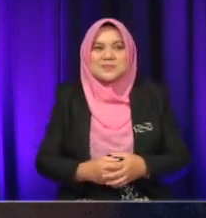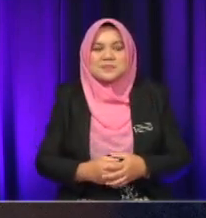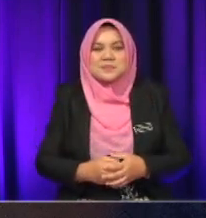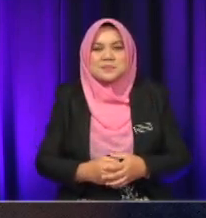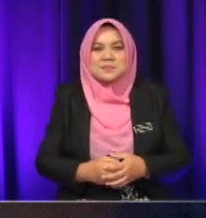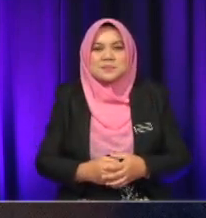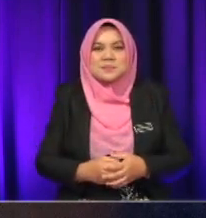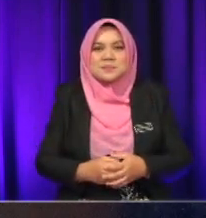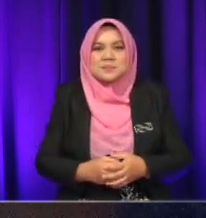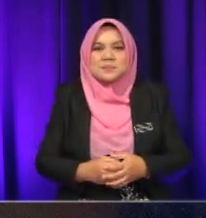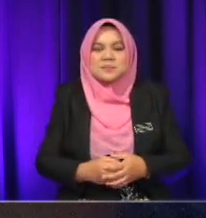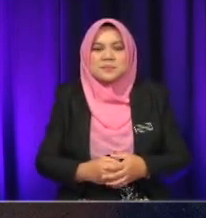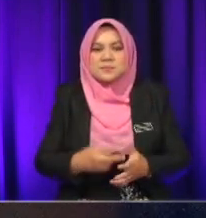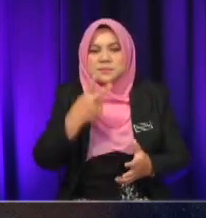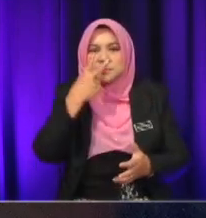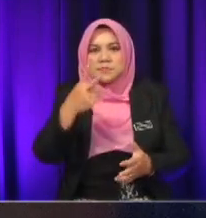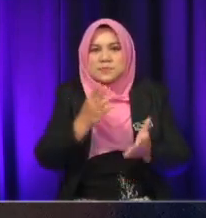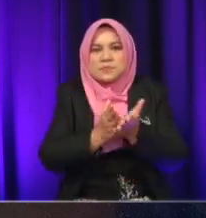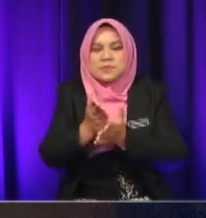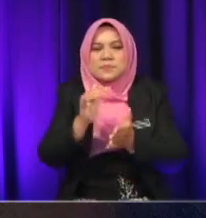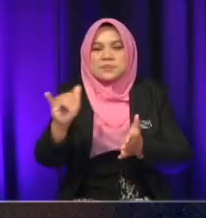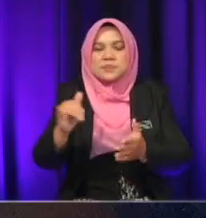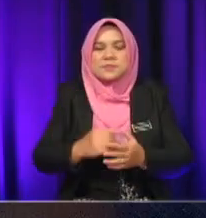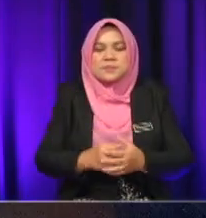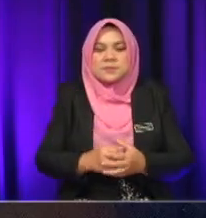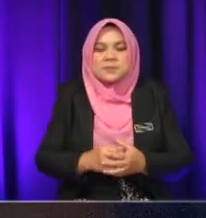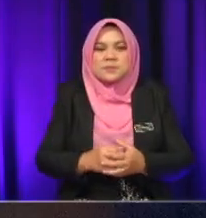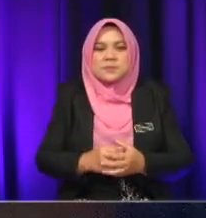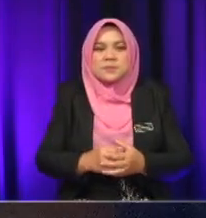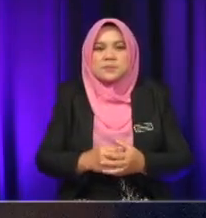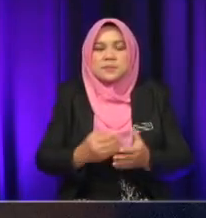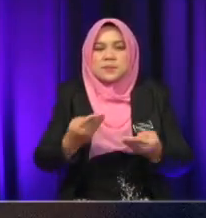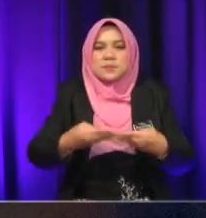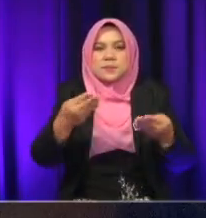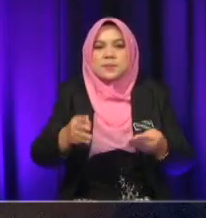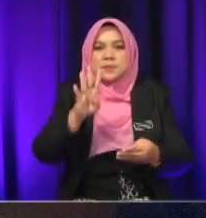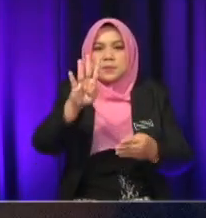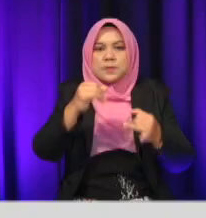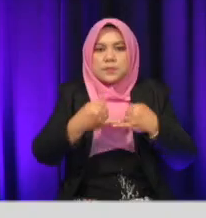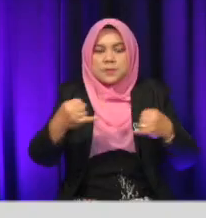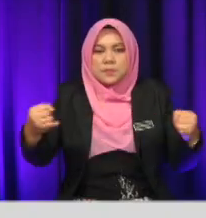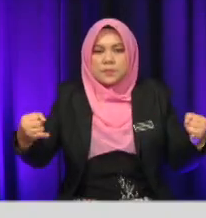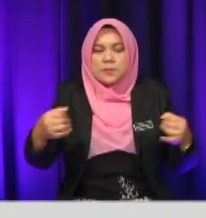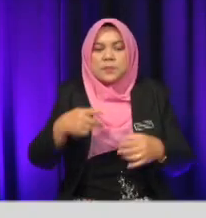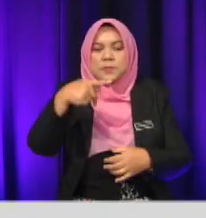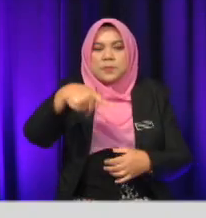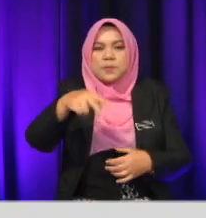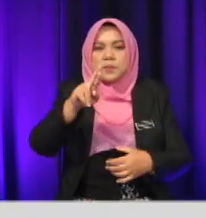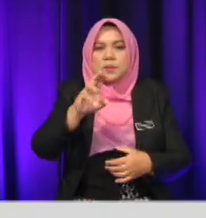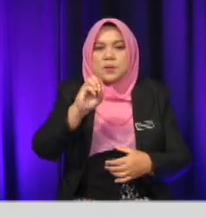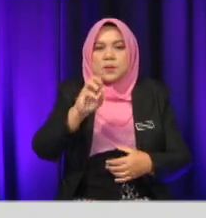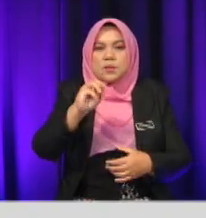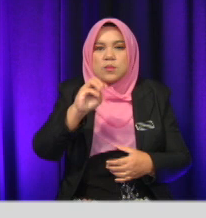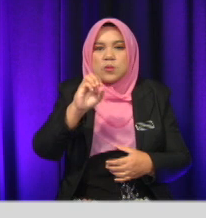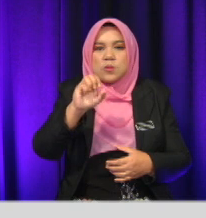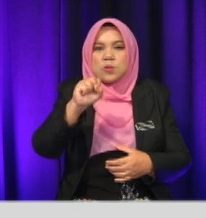cikgu? Kita tengok seterusnya. Okey, berikan empat jenis promosi. Boleh, cikgu.